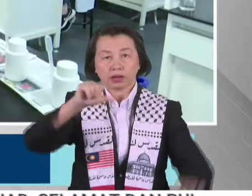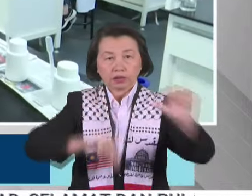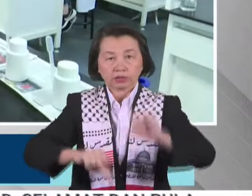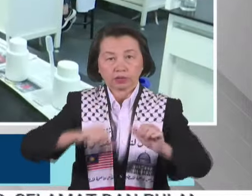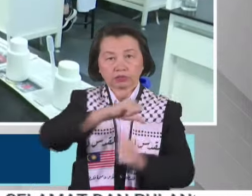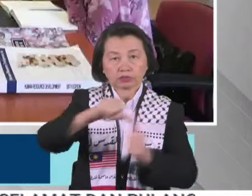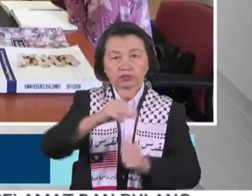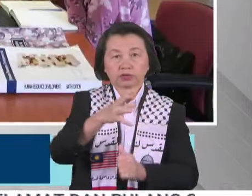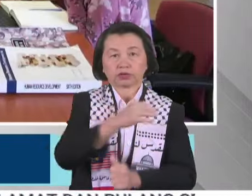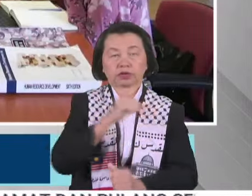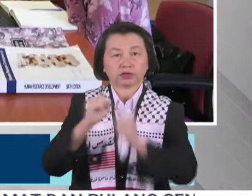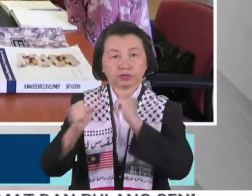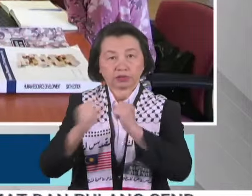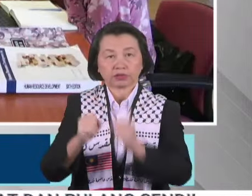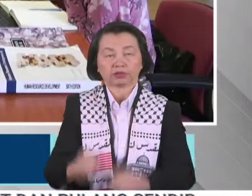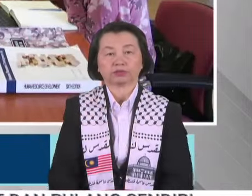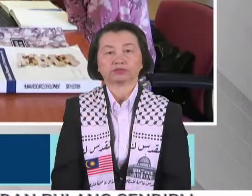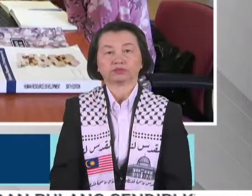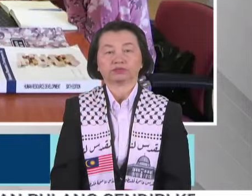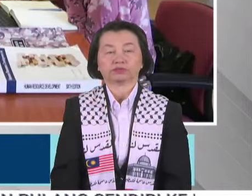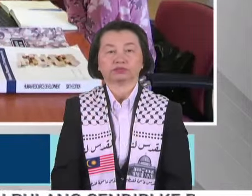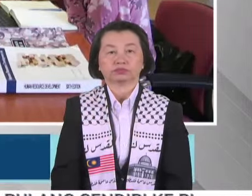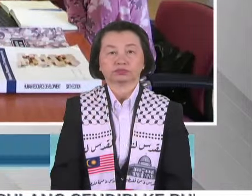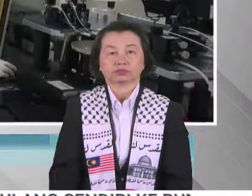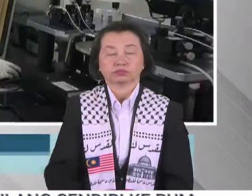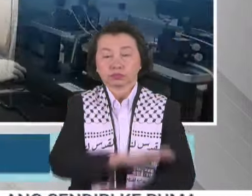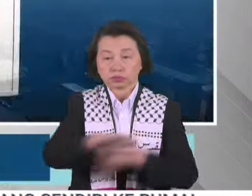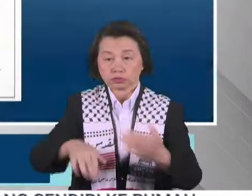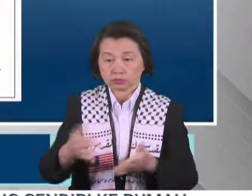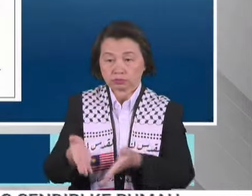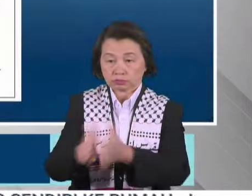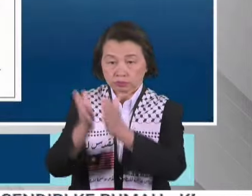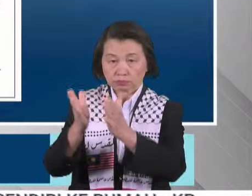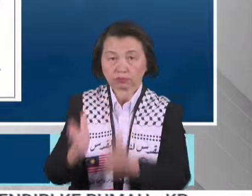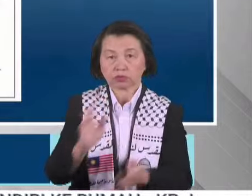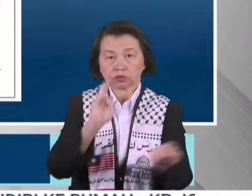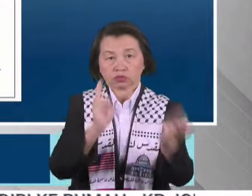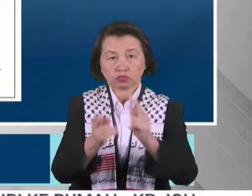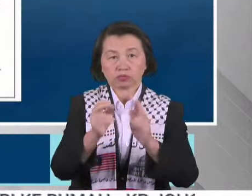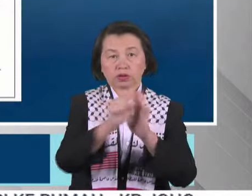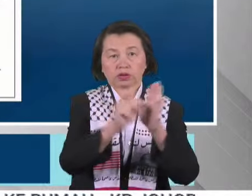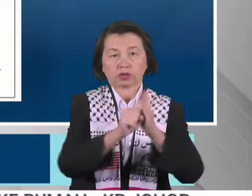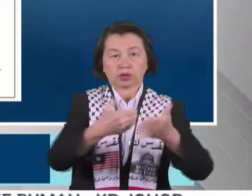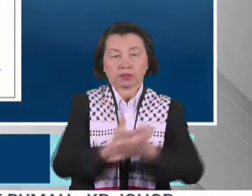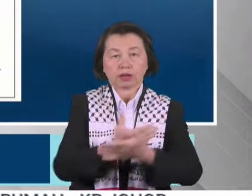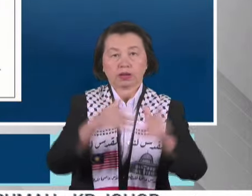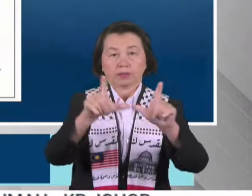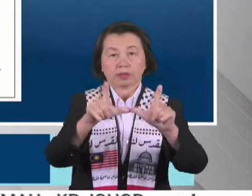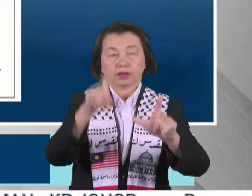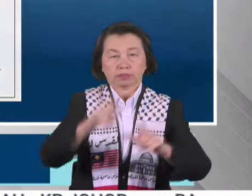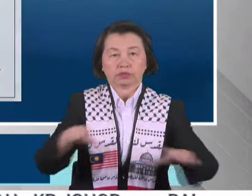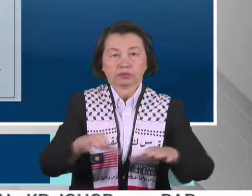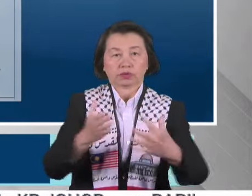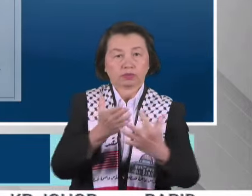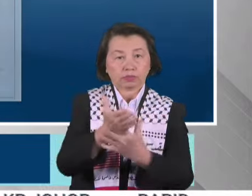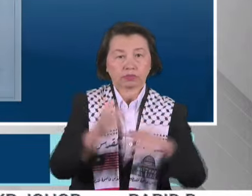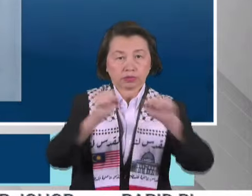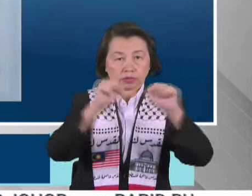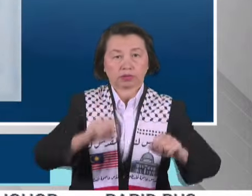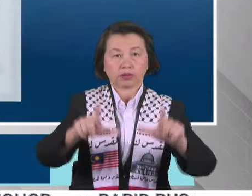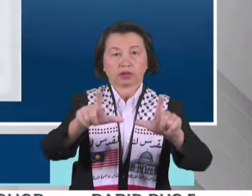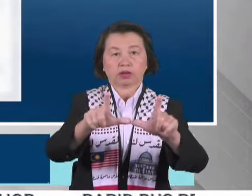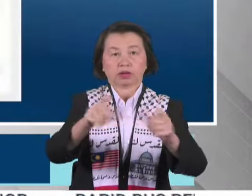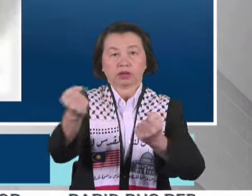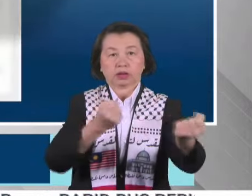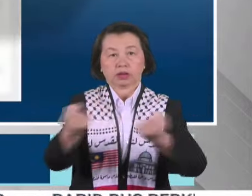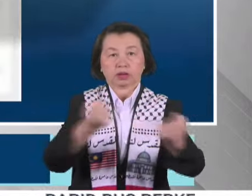sosial dan sastra iktisas. Semua permohonan ubah syarat dan pembaharuan permit perlu dibuat melalui sistem